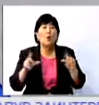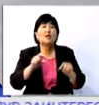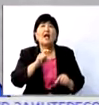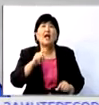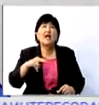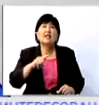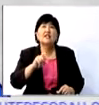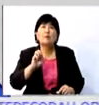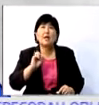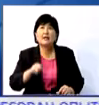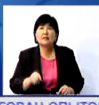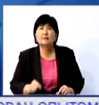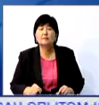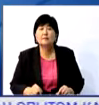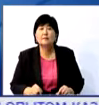Элизабет.